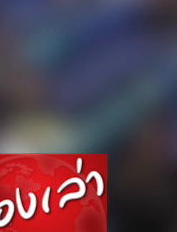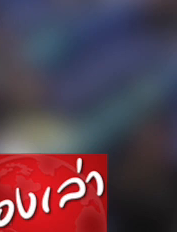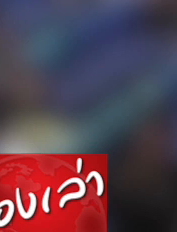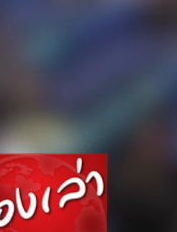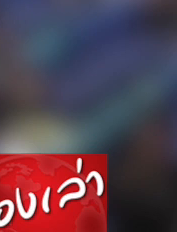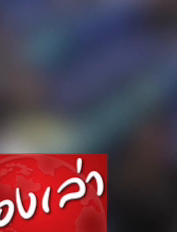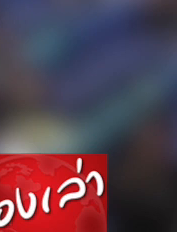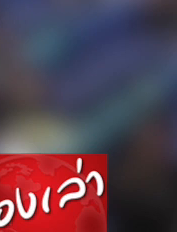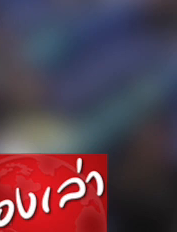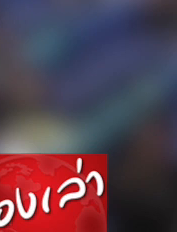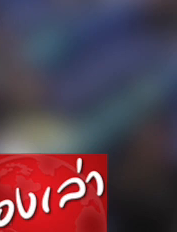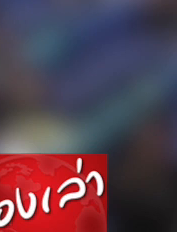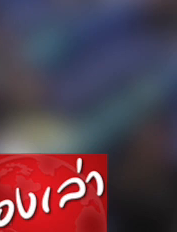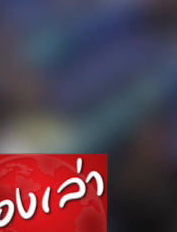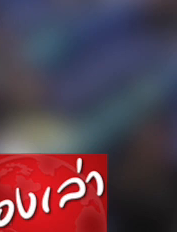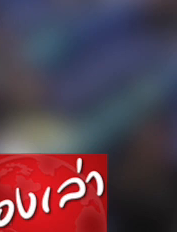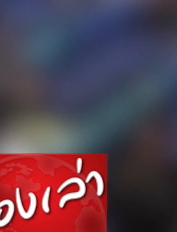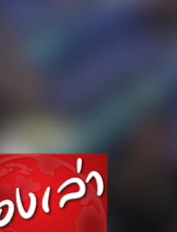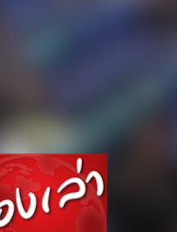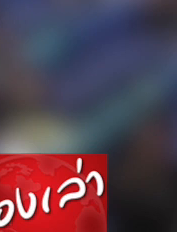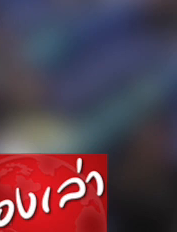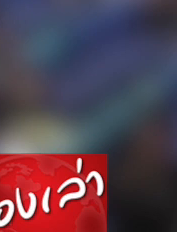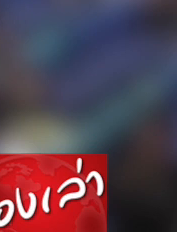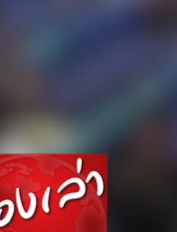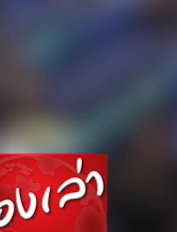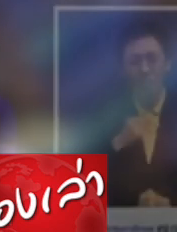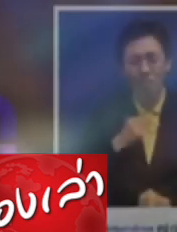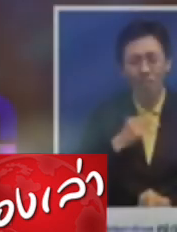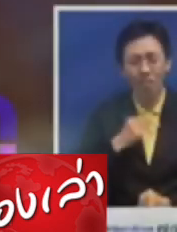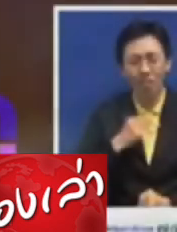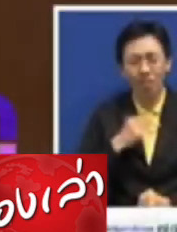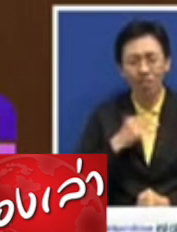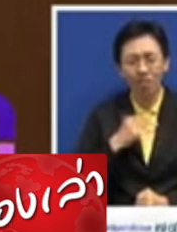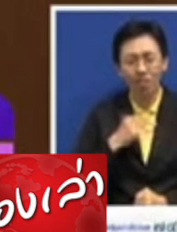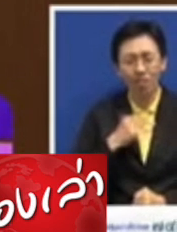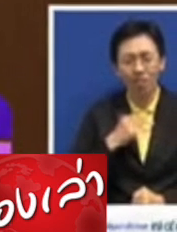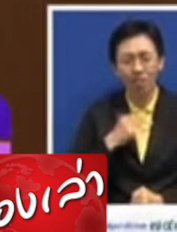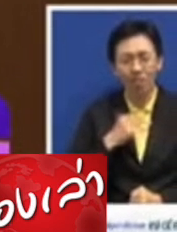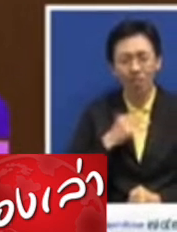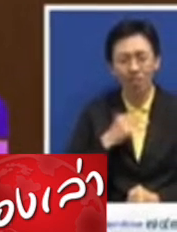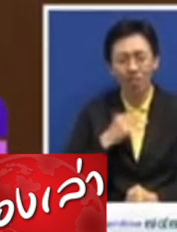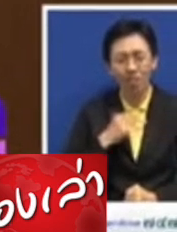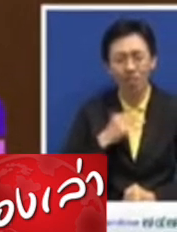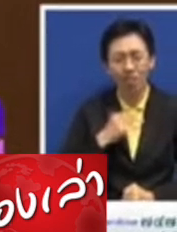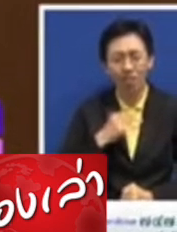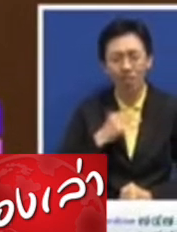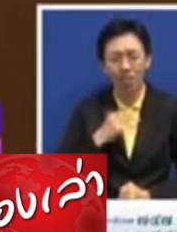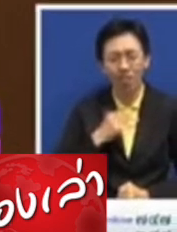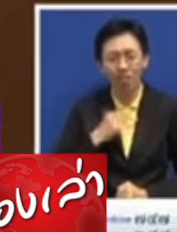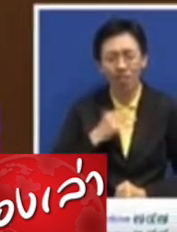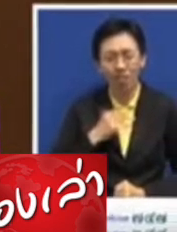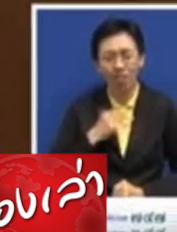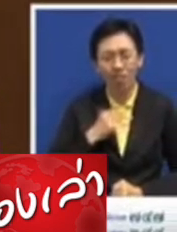ล่าครับขำอะไรกันนักหนาไม่เข้าใจก่อนจะหันไปโค้งประธานที่ประชุมกราบเรียนท่านประธานสภาที่เคาร